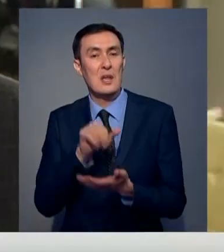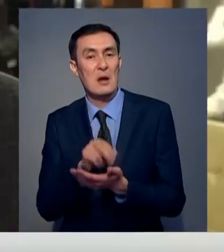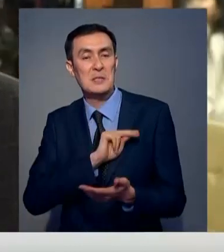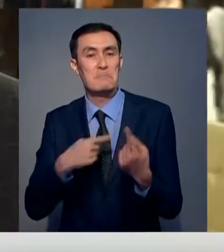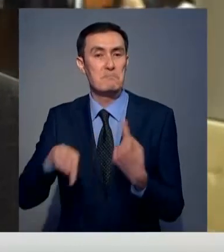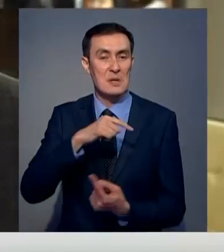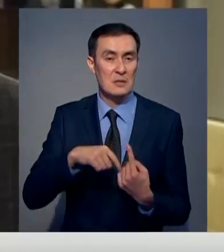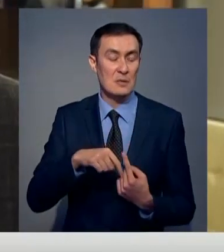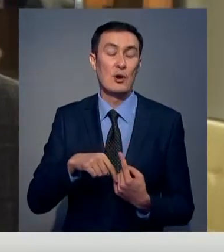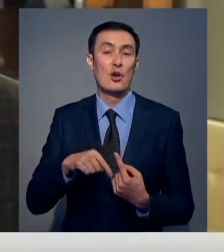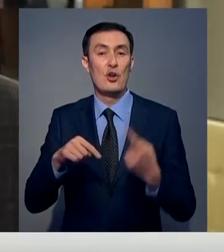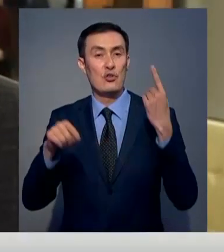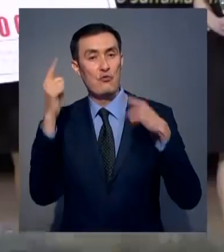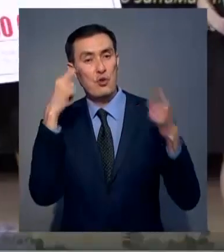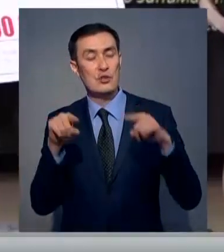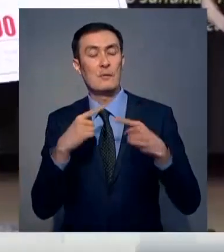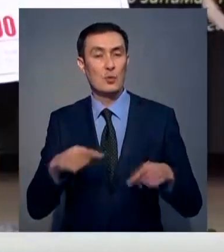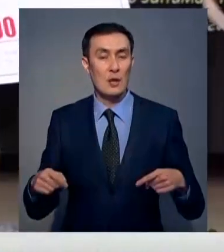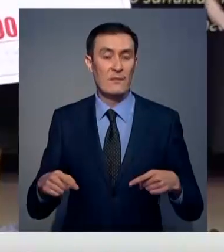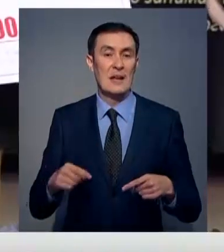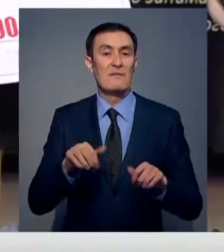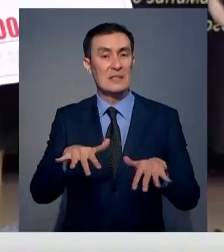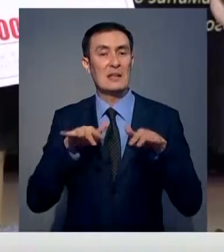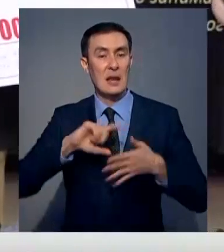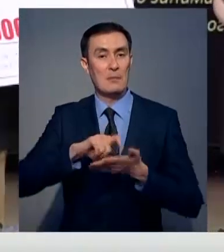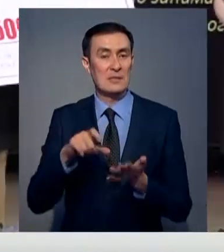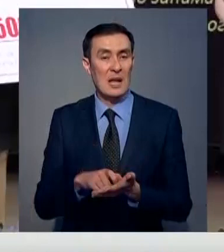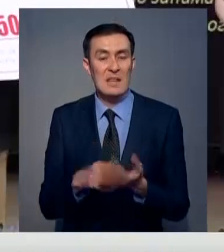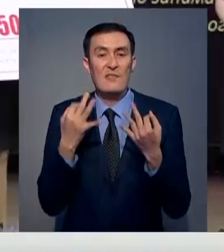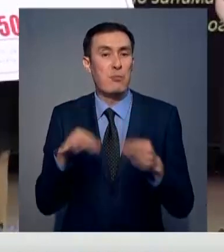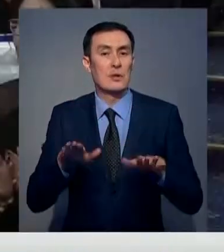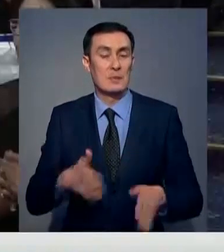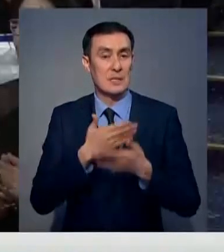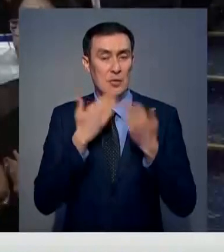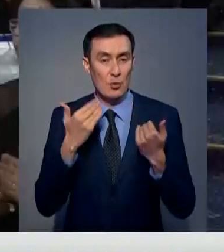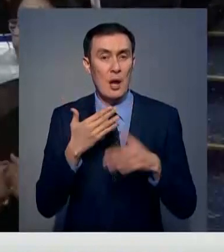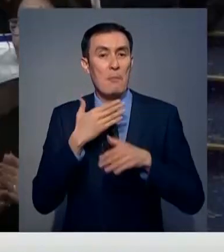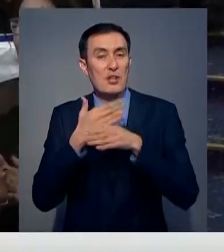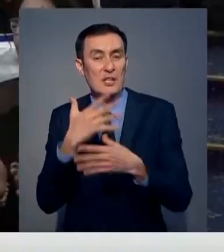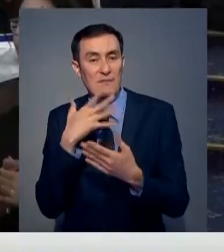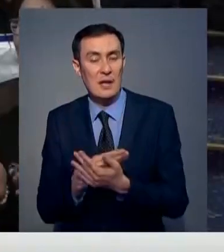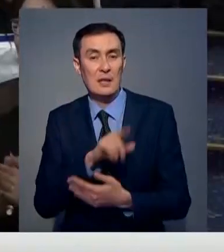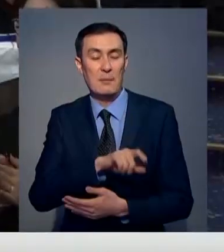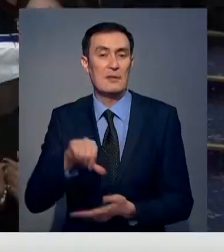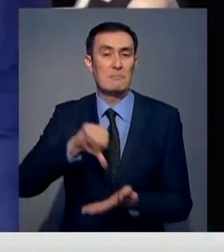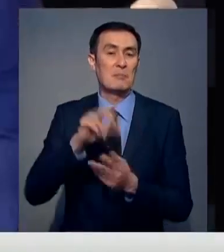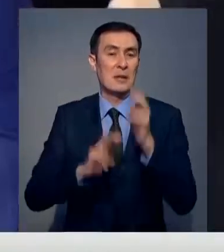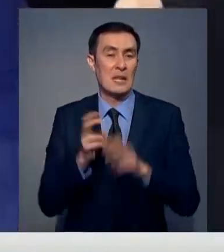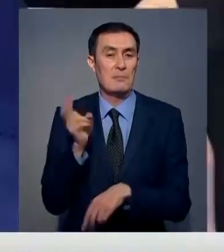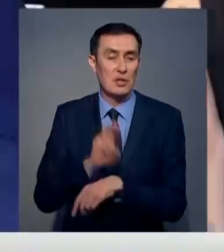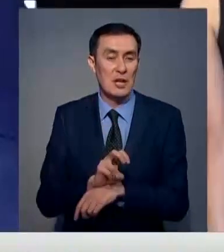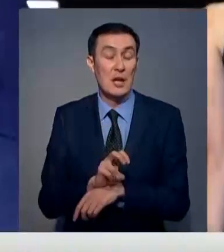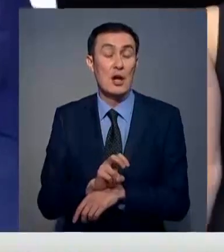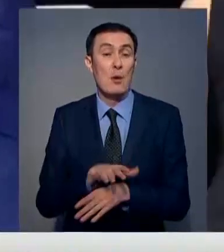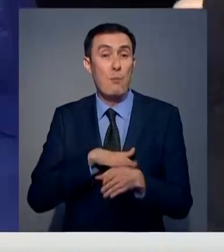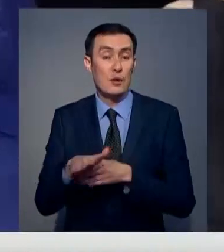бизнесом, творчеством и многим другим. В зрительном зале ни одного свободного места. Поддержать своих номинантов от предприятий пришли